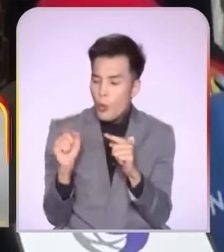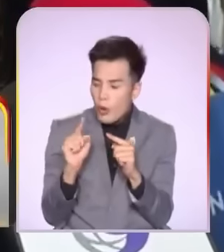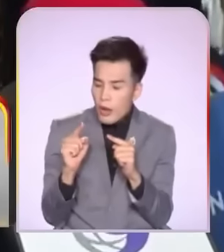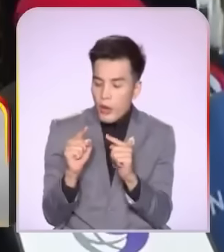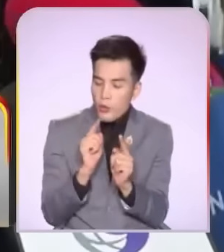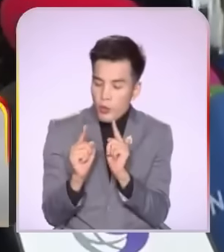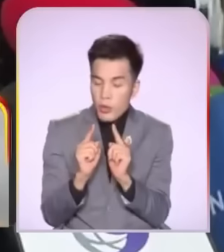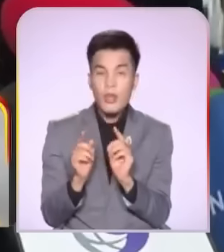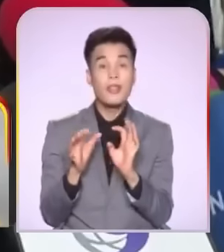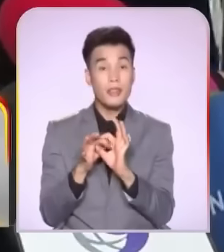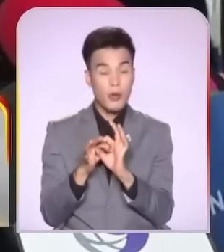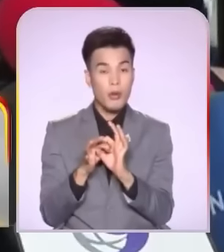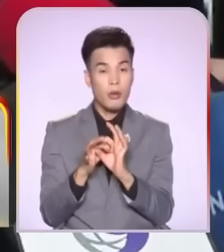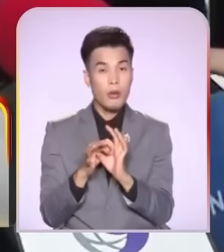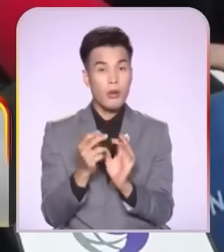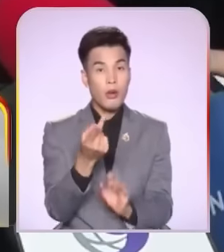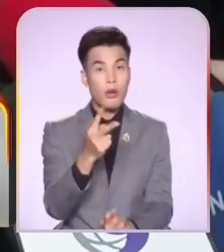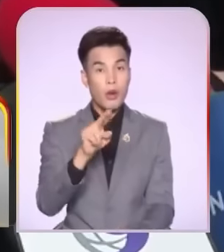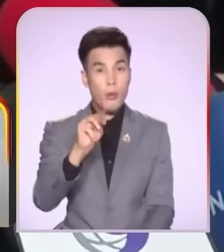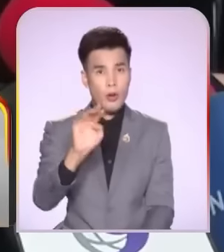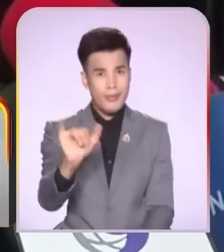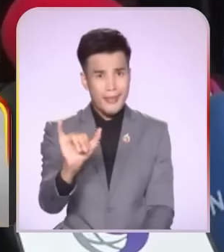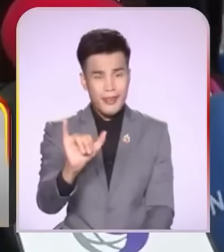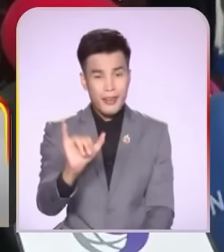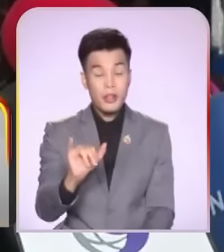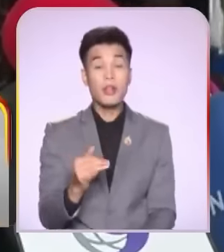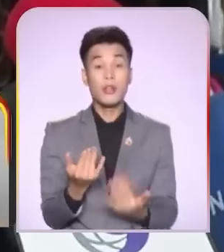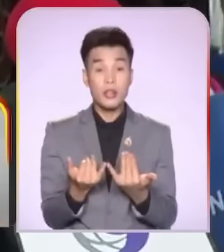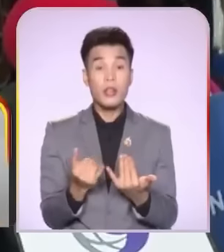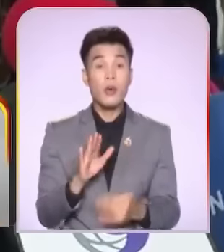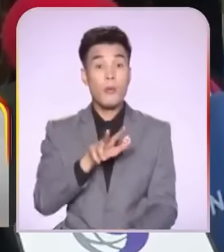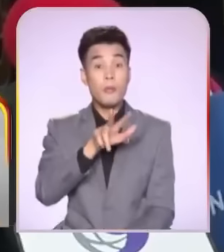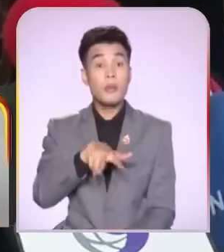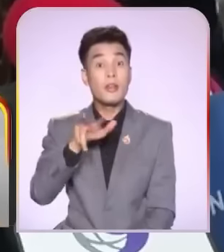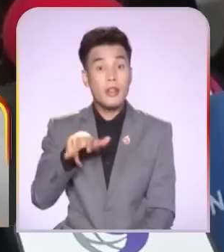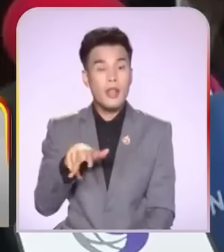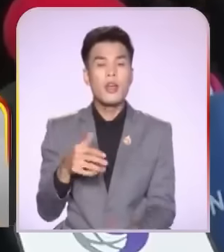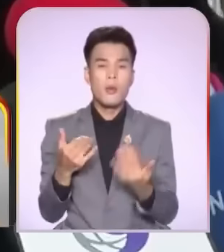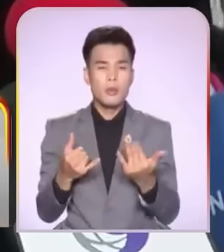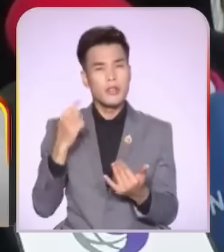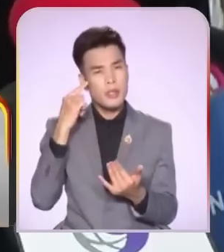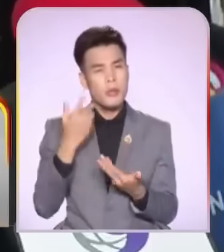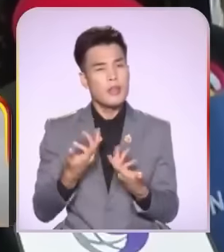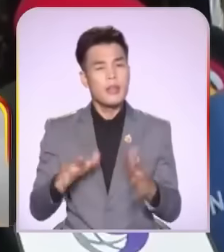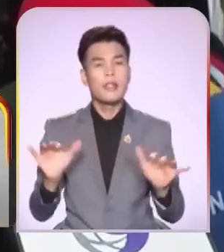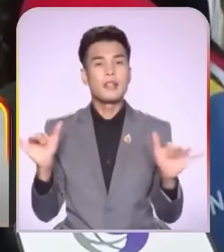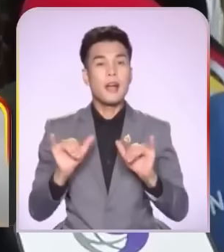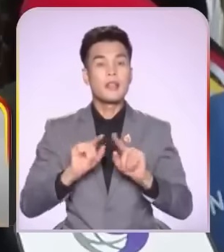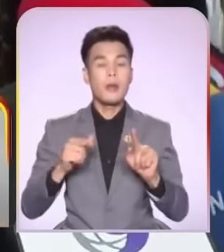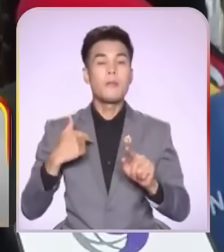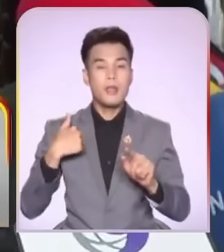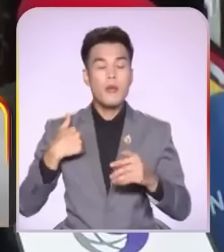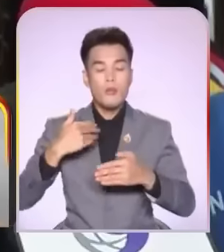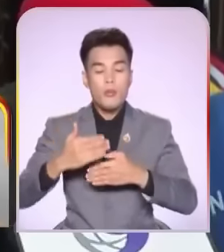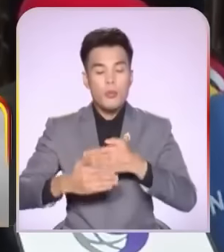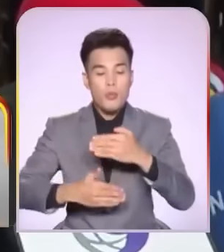ครับแต่ยังไม่ได้คุยถึงเรื่องของครม.เบื้องต้นรัฐมนตรีในส่วนของพรรคเพื่อไทยวันนี้น่าจะยังไม่เรียบร้อยแต่มีความคืบหน้